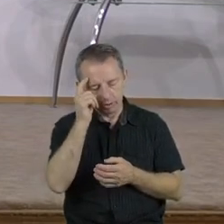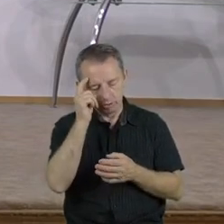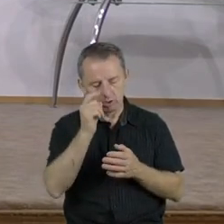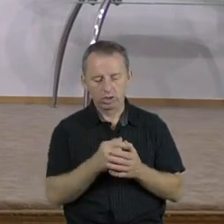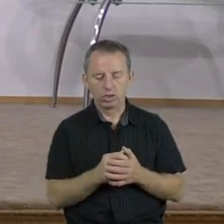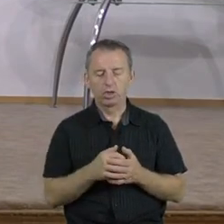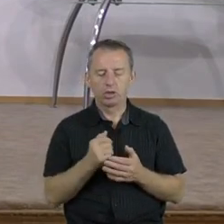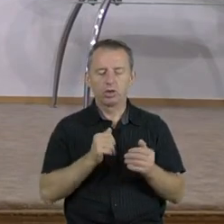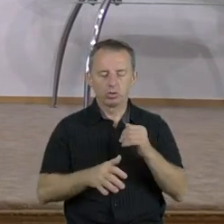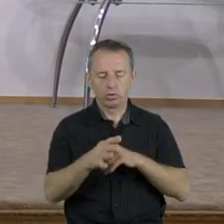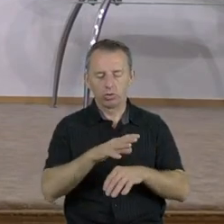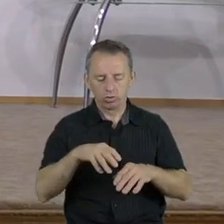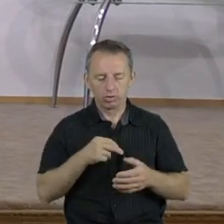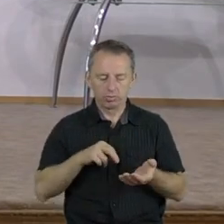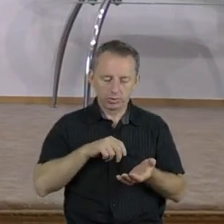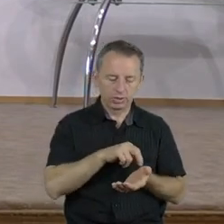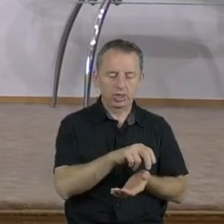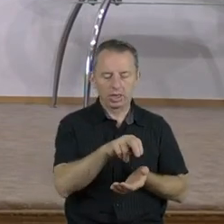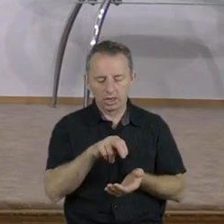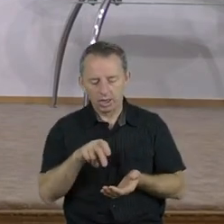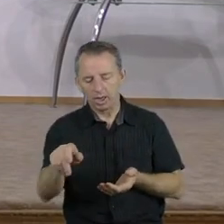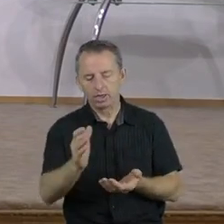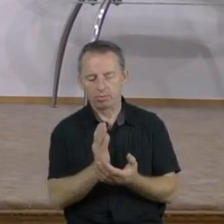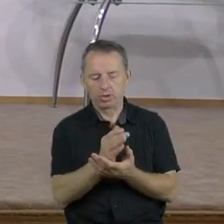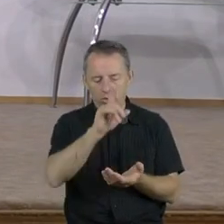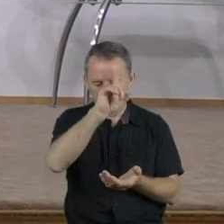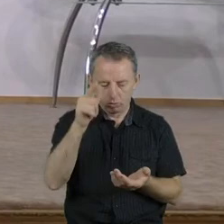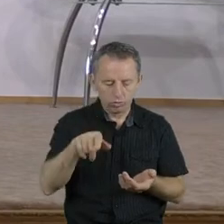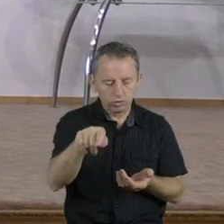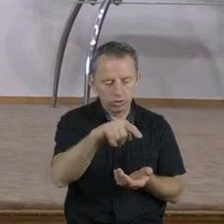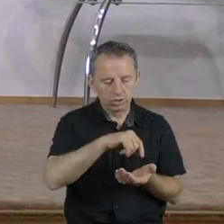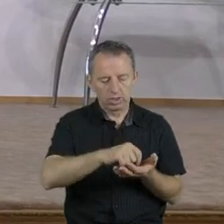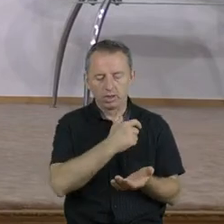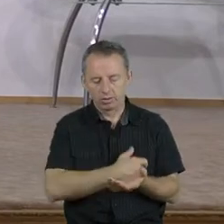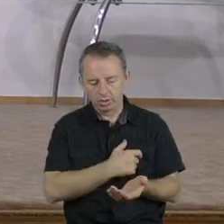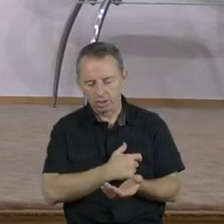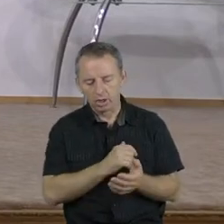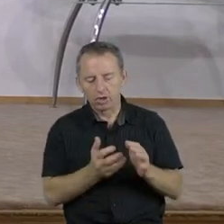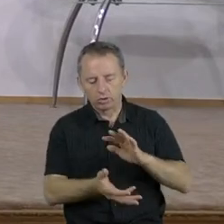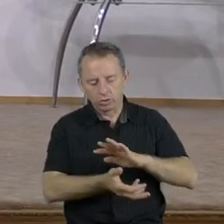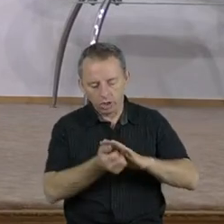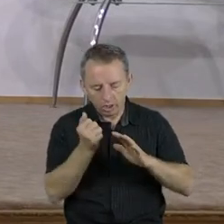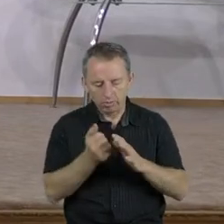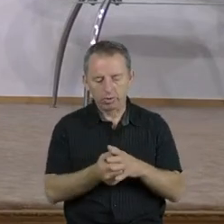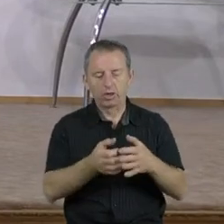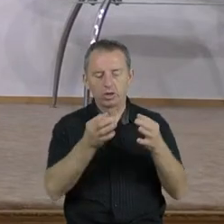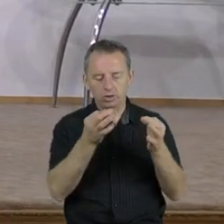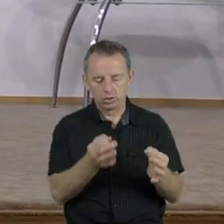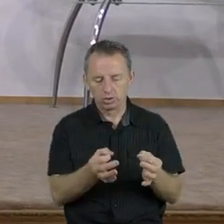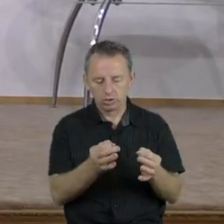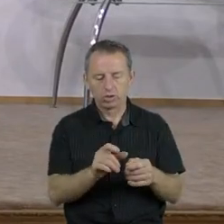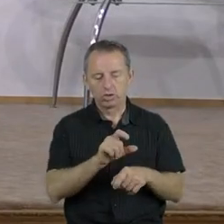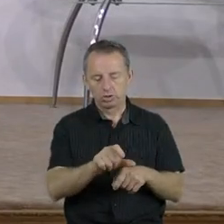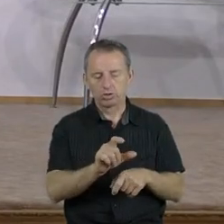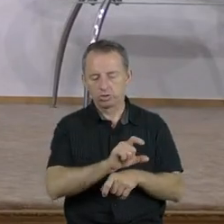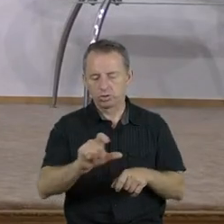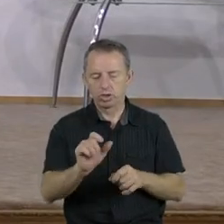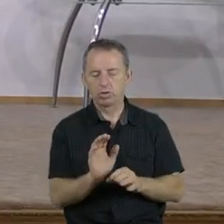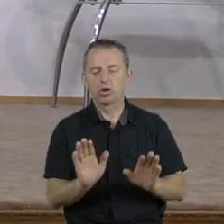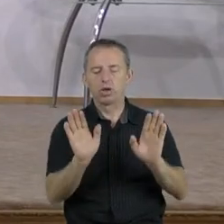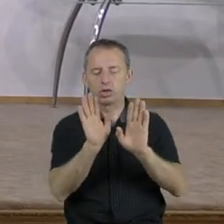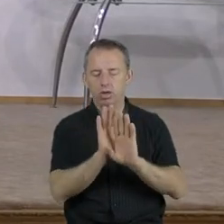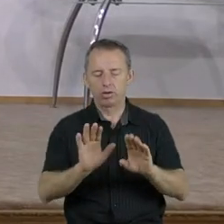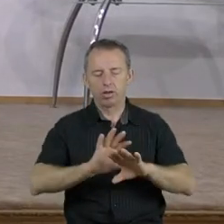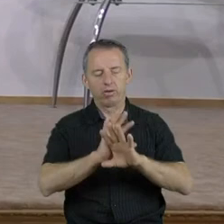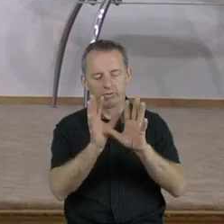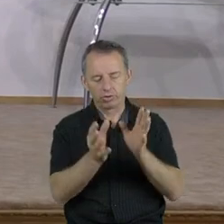aby Duch Twój Święty przechadzał się pomiędzy nami, abyśmy czerpali dzisiaj podczas tego nabożeństwa ze